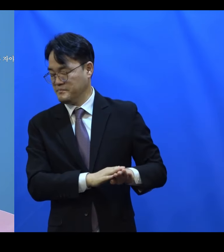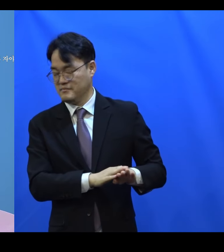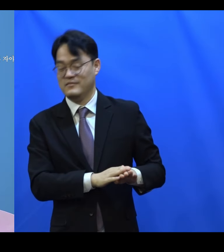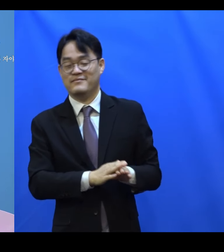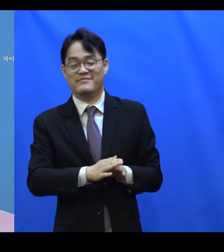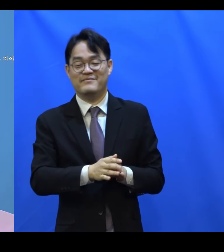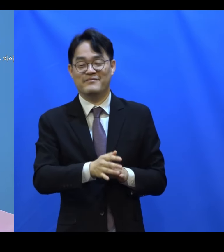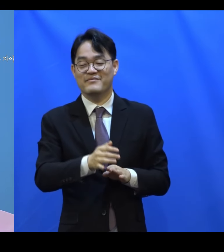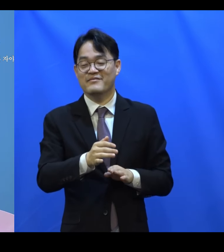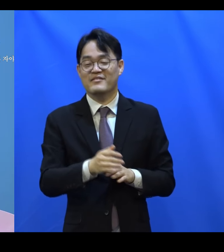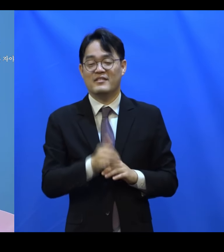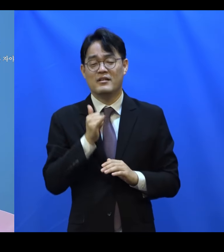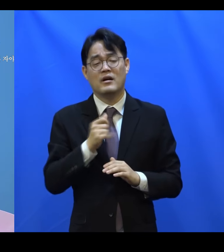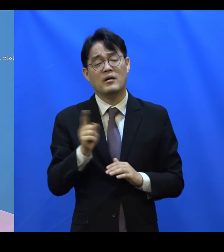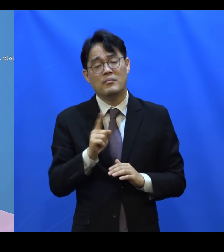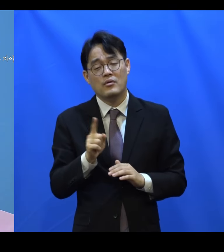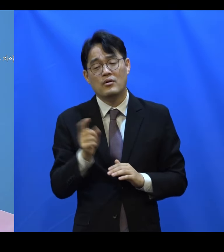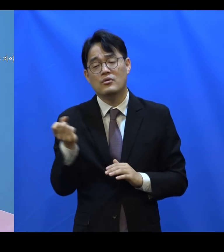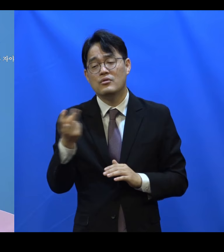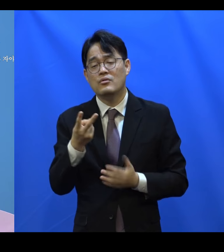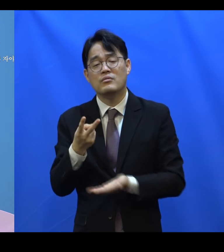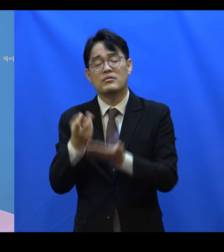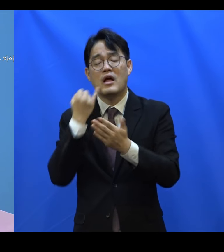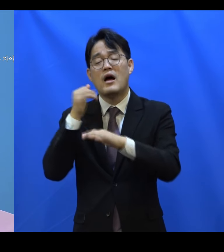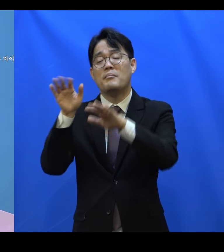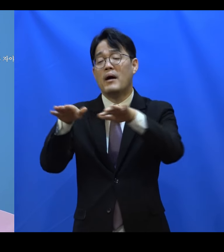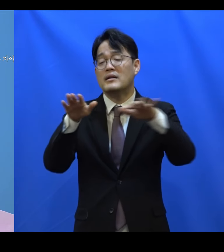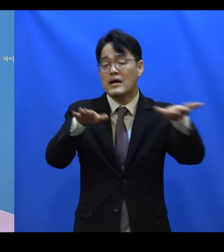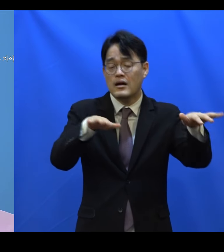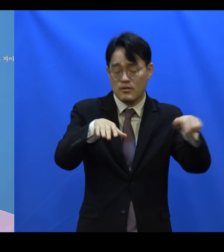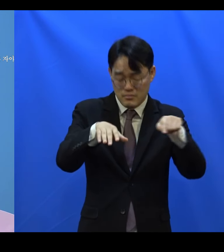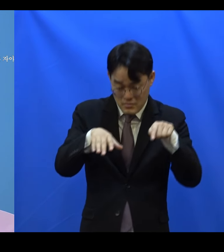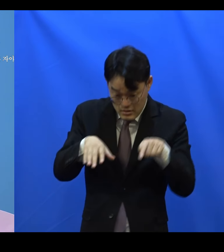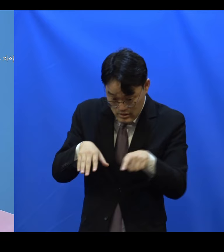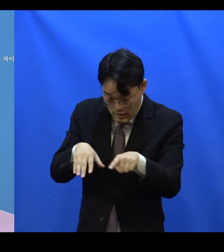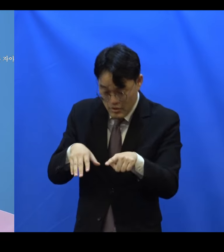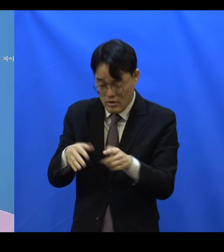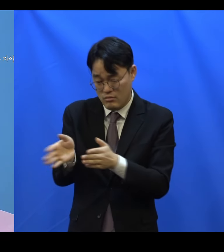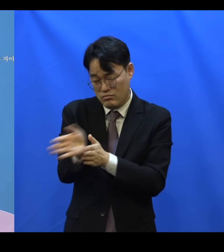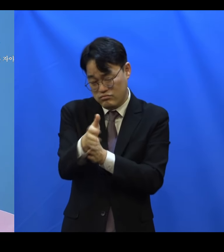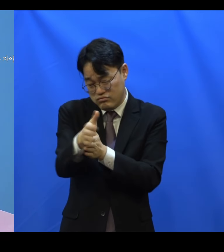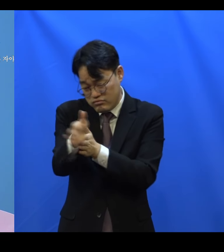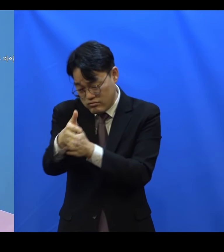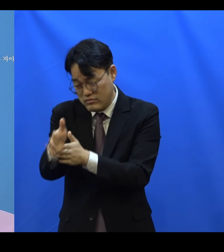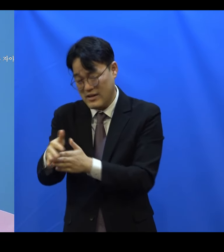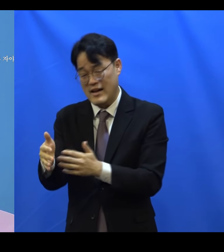얼마나 예쁜지 몰라요. 그 색깔하고 어떻게 그럴 수 있는지 눈에 탁 뭘 찍어 놓고.